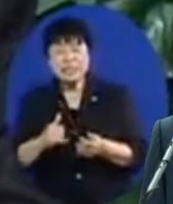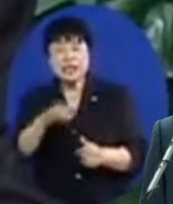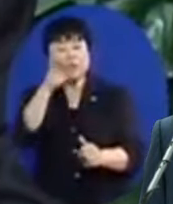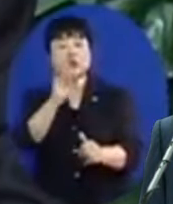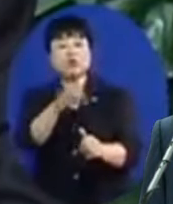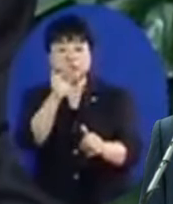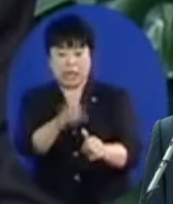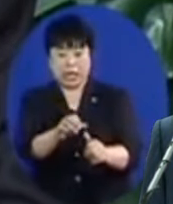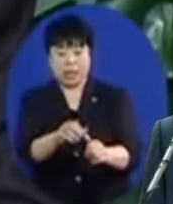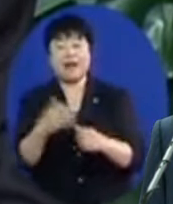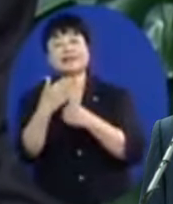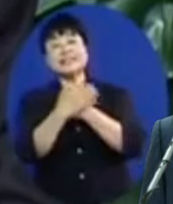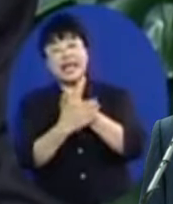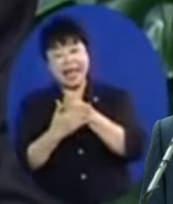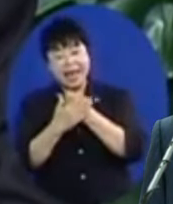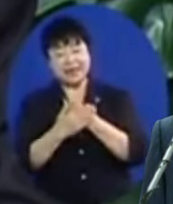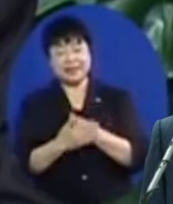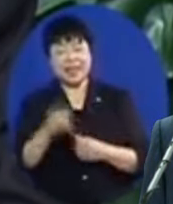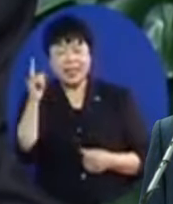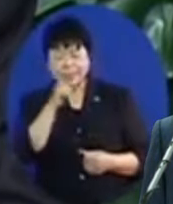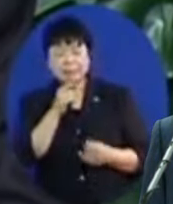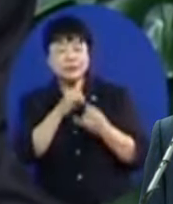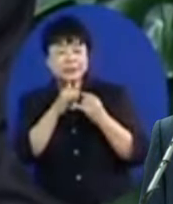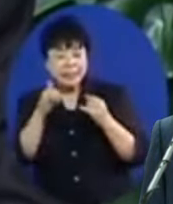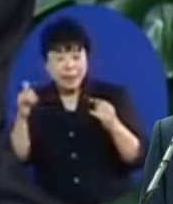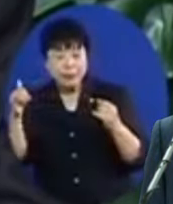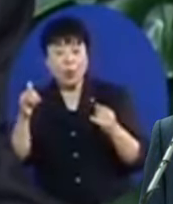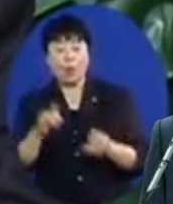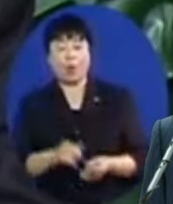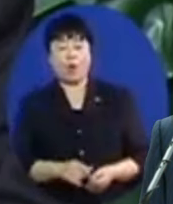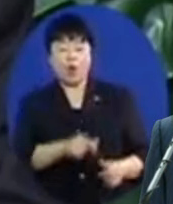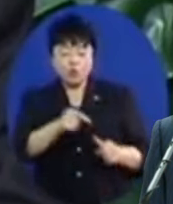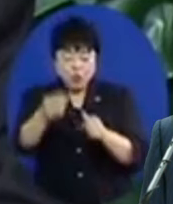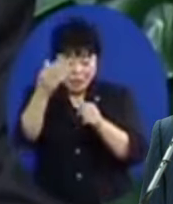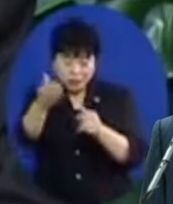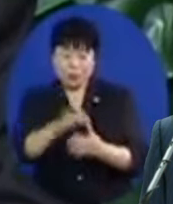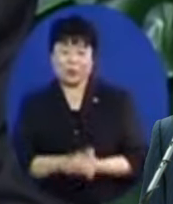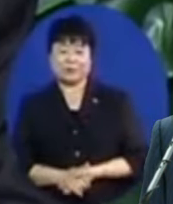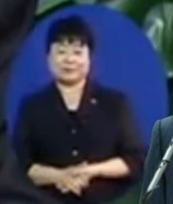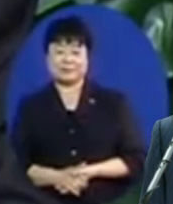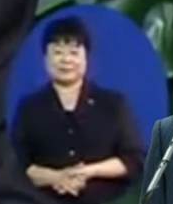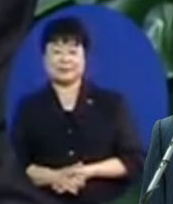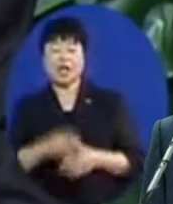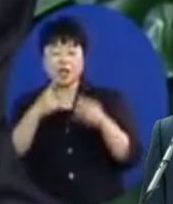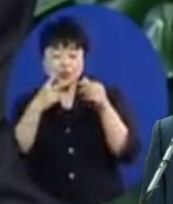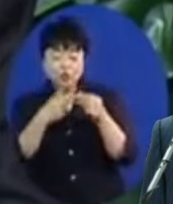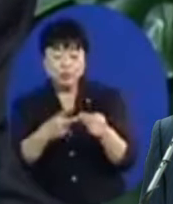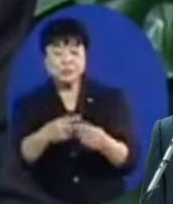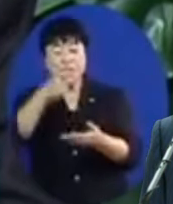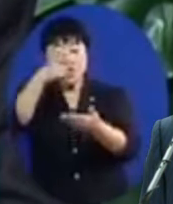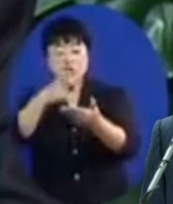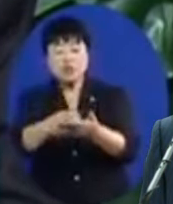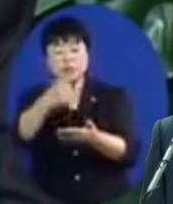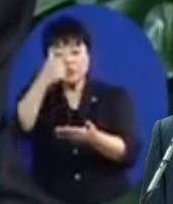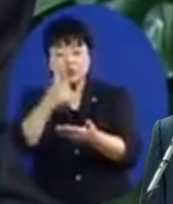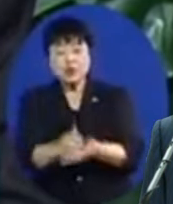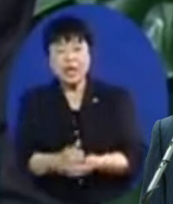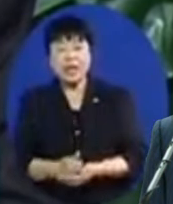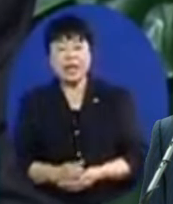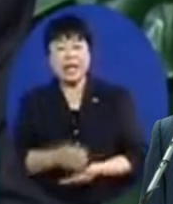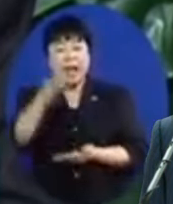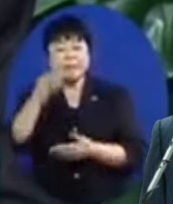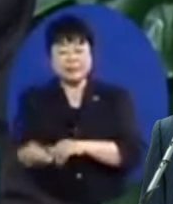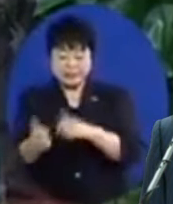정죄하는데 은혜는 가장 악한 사람도 구원을 하시는 것입니다. 둘째, 율법은 죄의 삭은